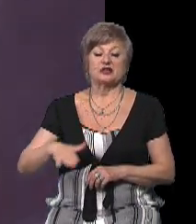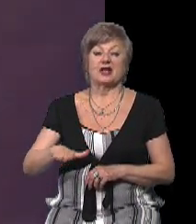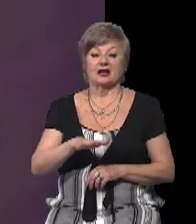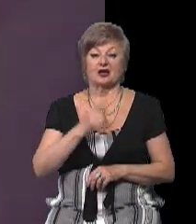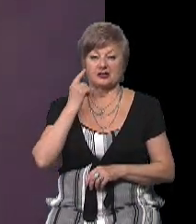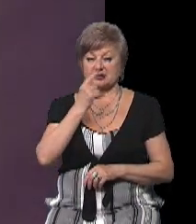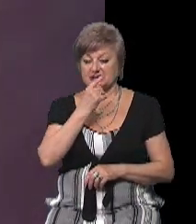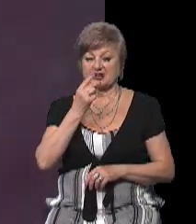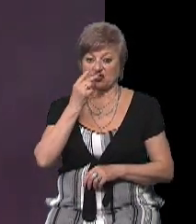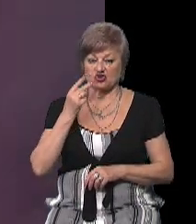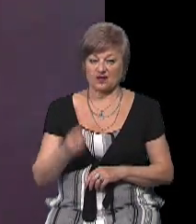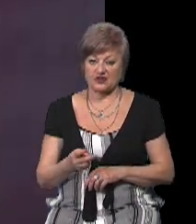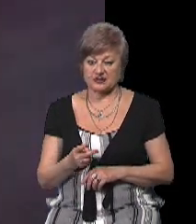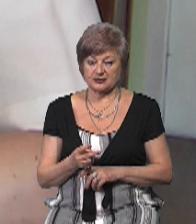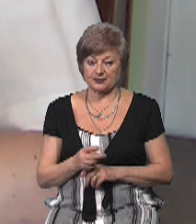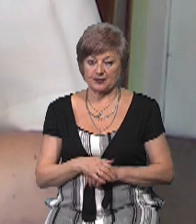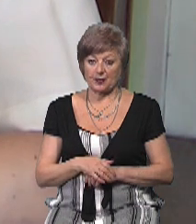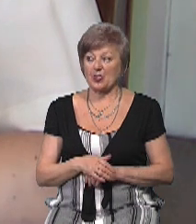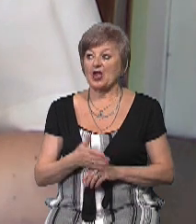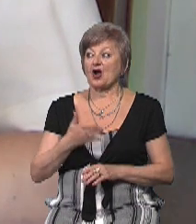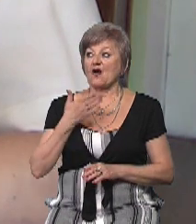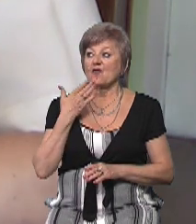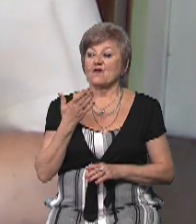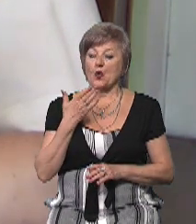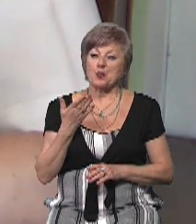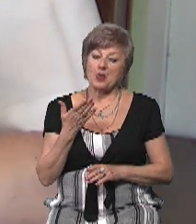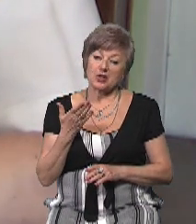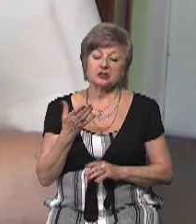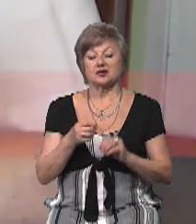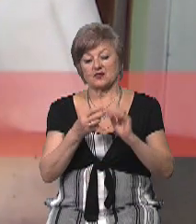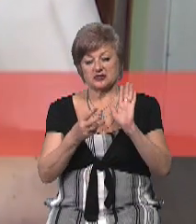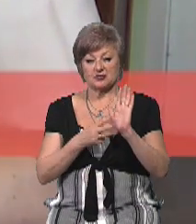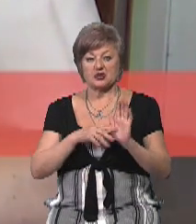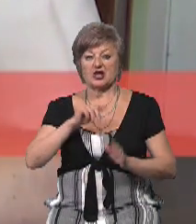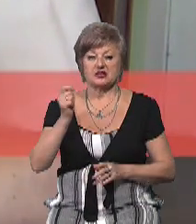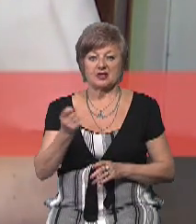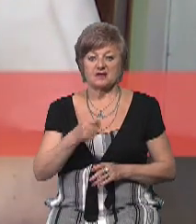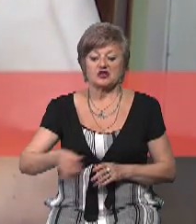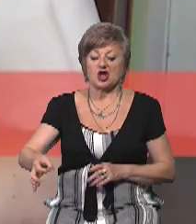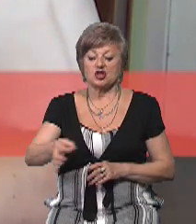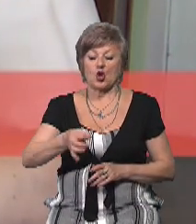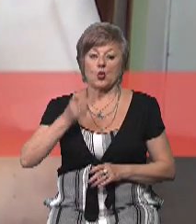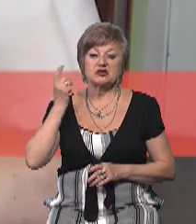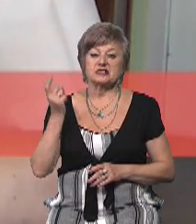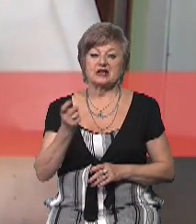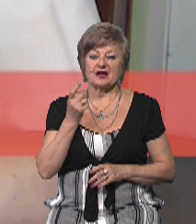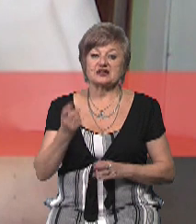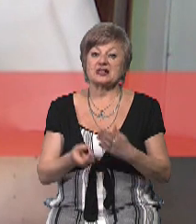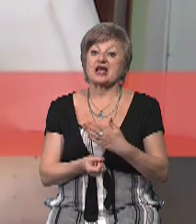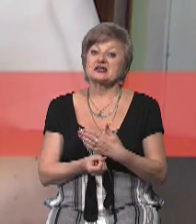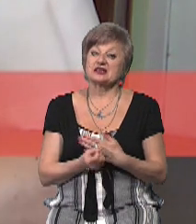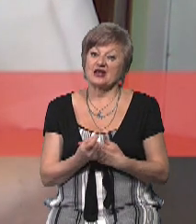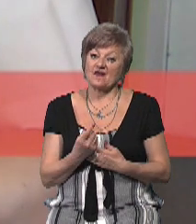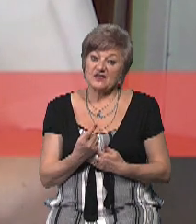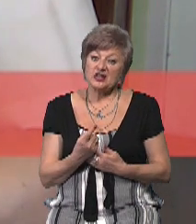очевидців. По обіді 18 серпня німці на острові Хортиця з'явилися